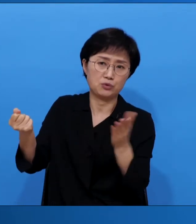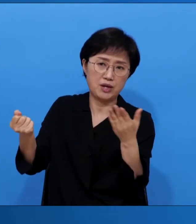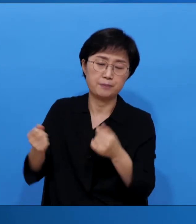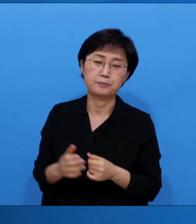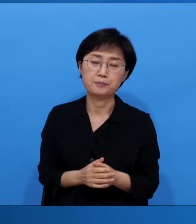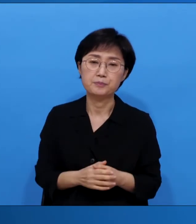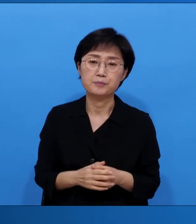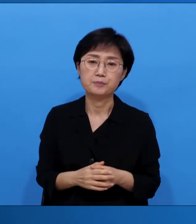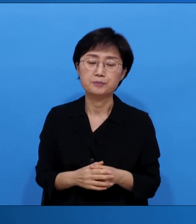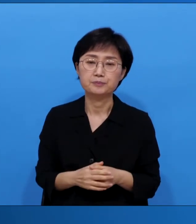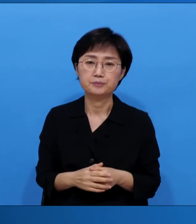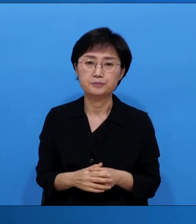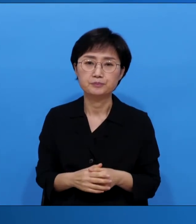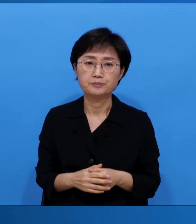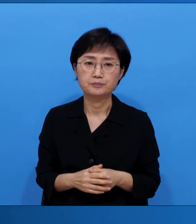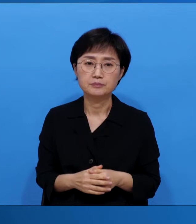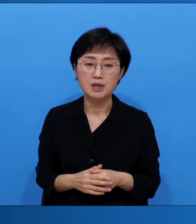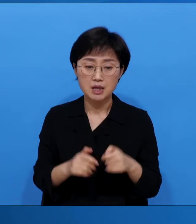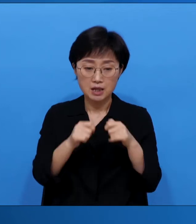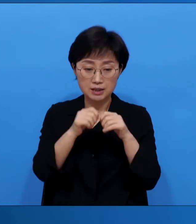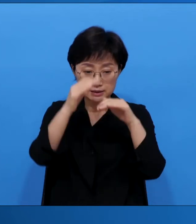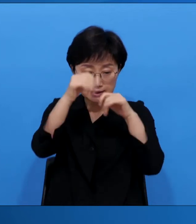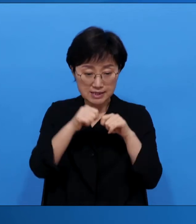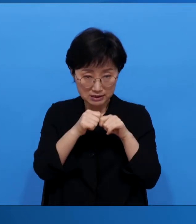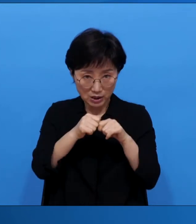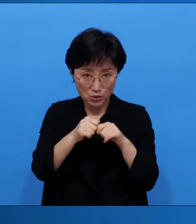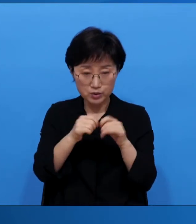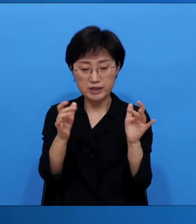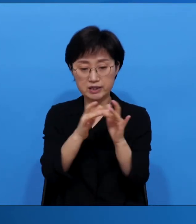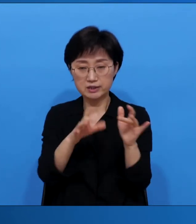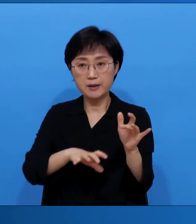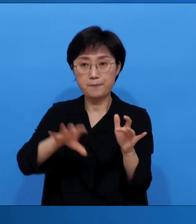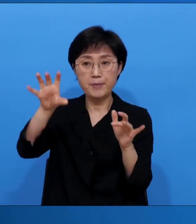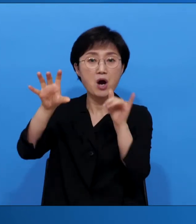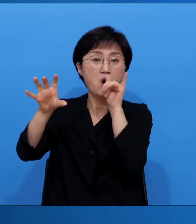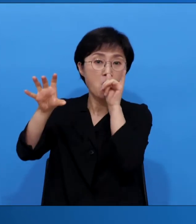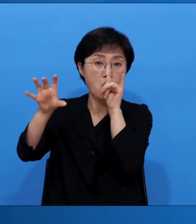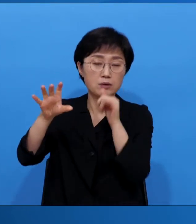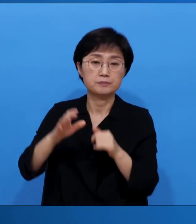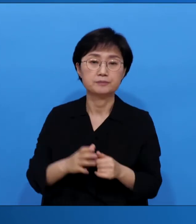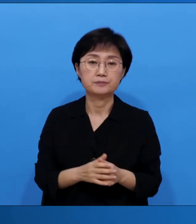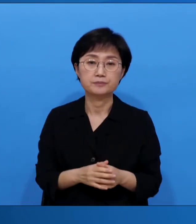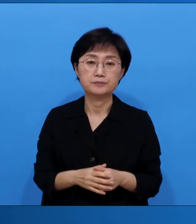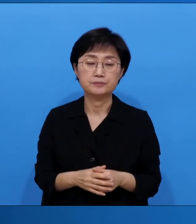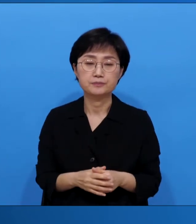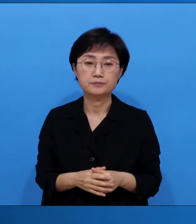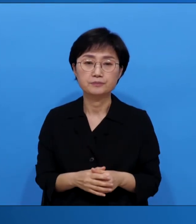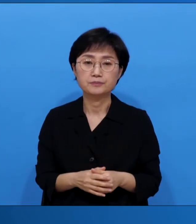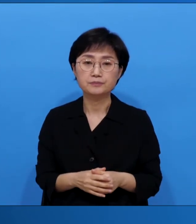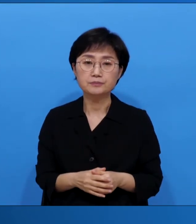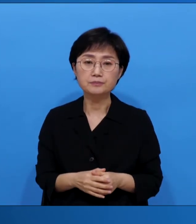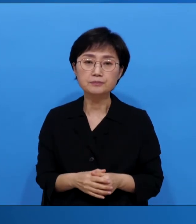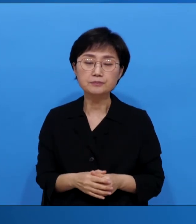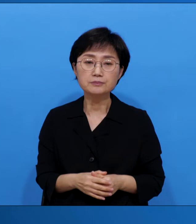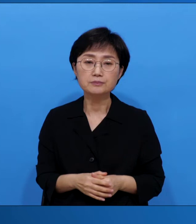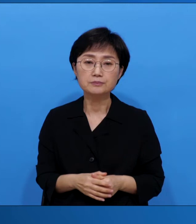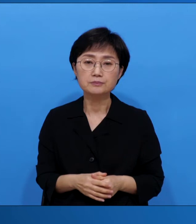귀속됩니다. 자세한 사항은 weea.kr 공지사항에서 확인할 수 있습니다.